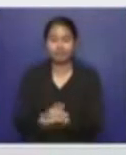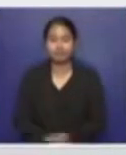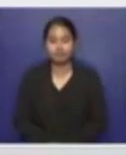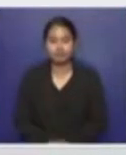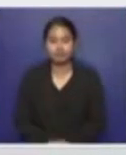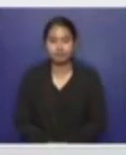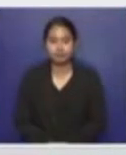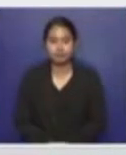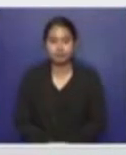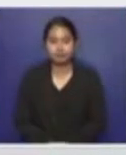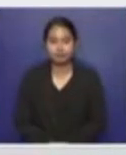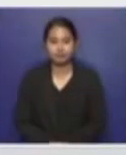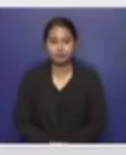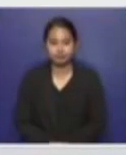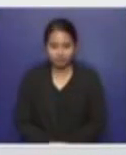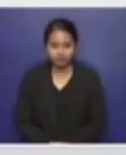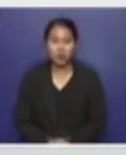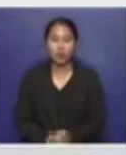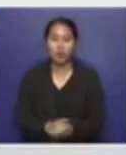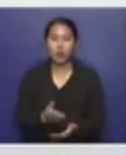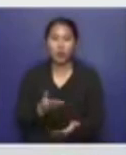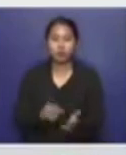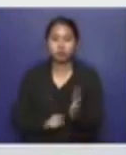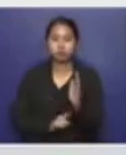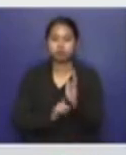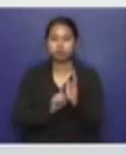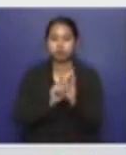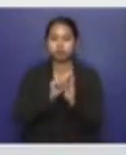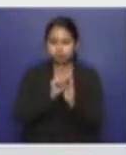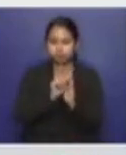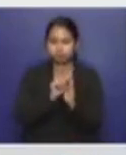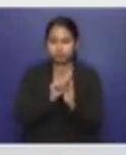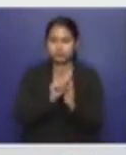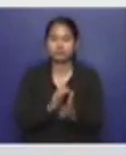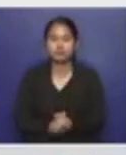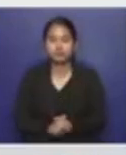สูงสุดในรอบ15ปีงบกลางตั้งไว้ทั้งสิ้น